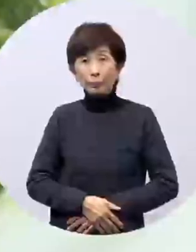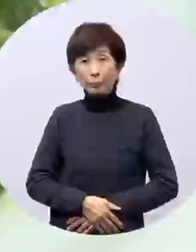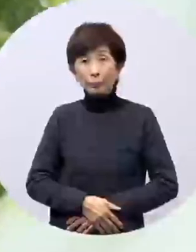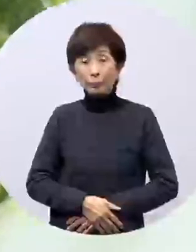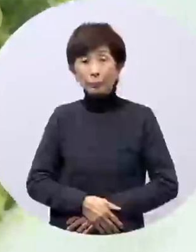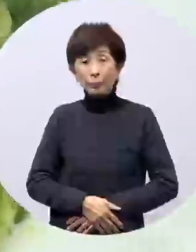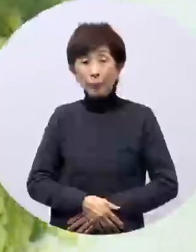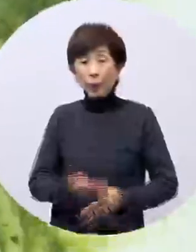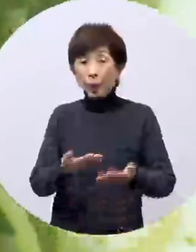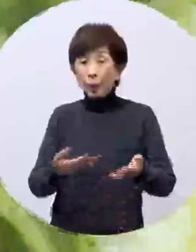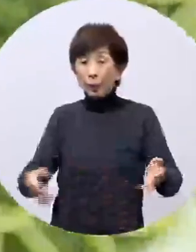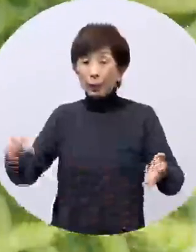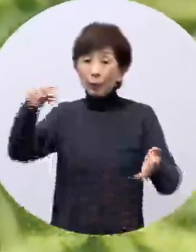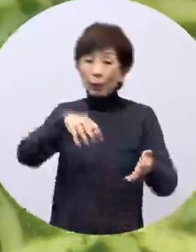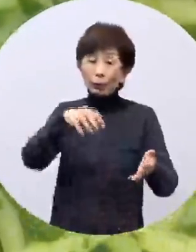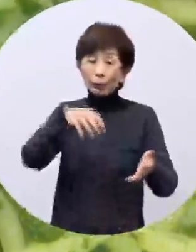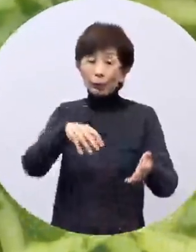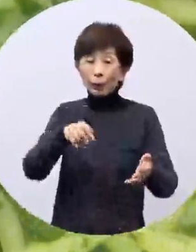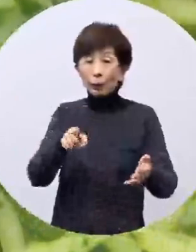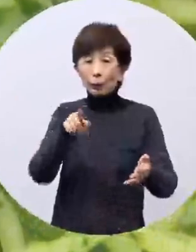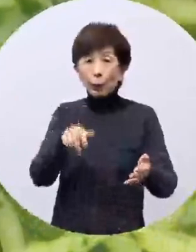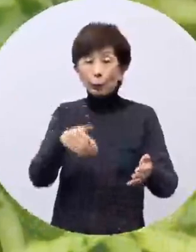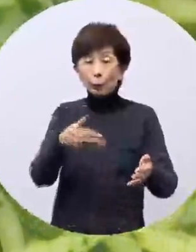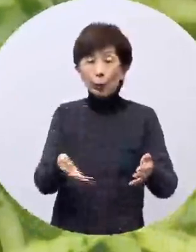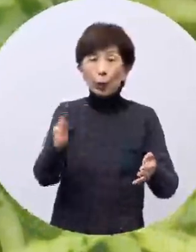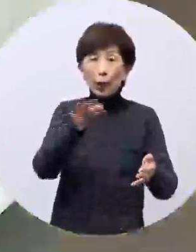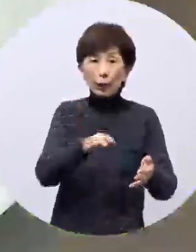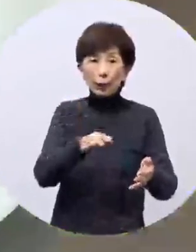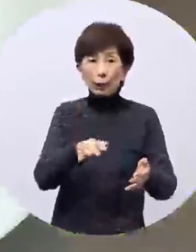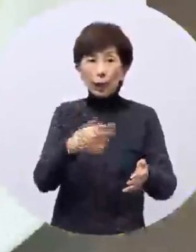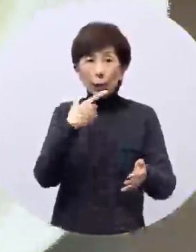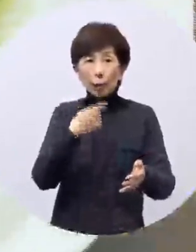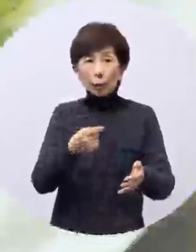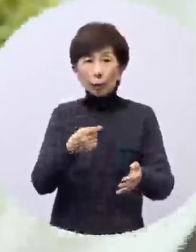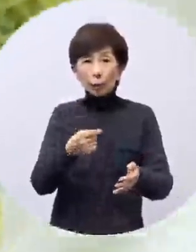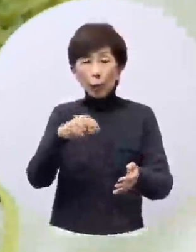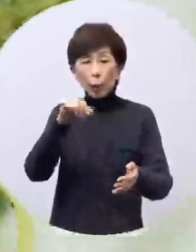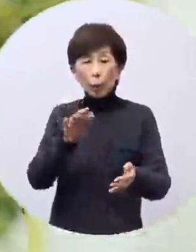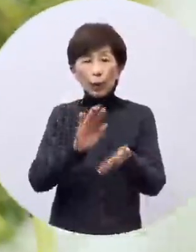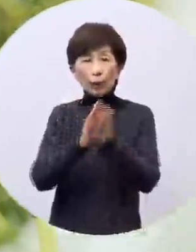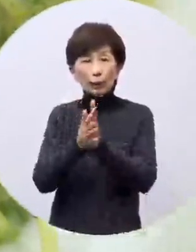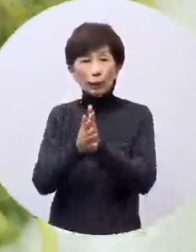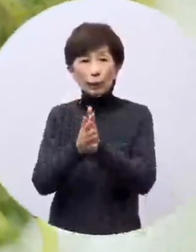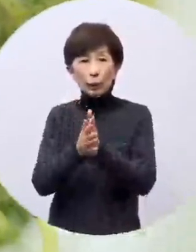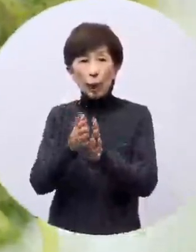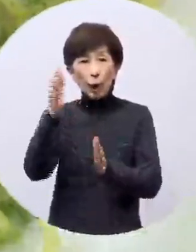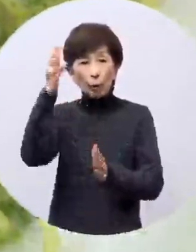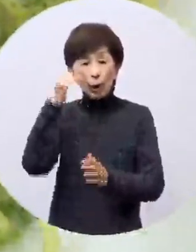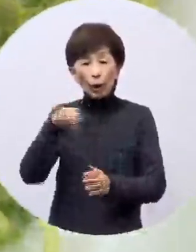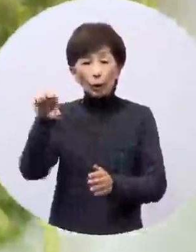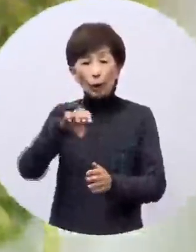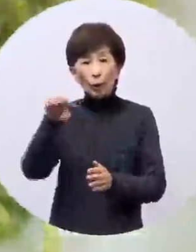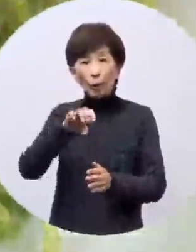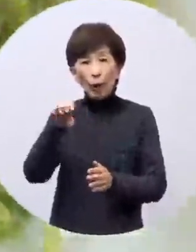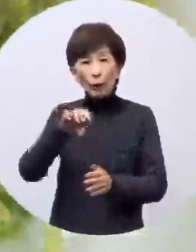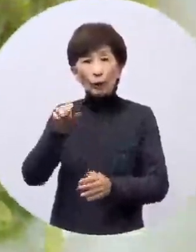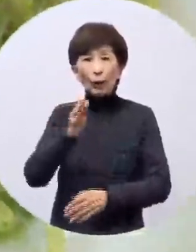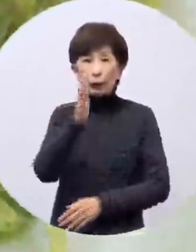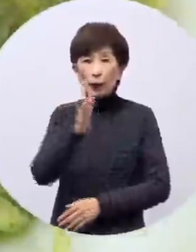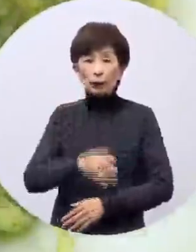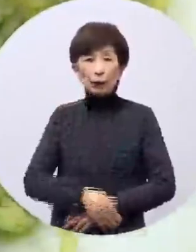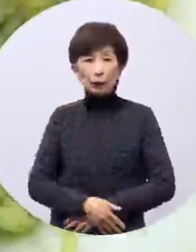お皿に盛り付け、ソースをたっぷりかけて、お好みの量の粉チーズとブラックペッパーを振りかけます。